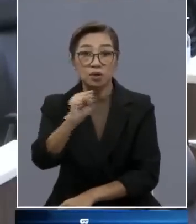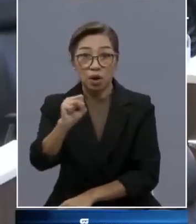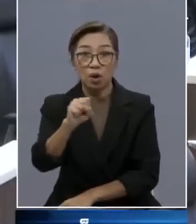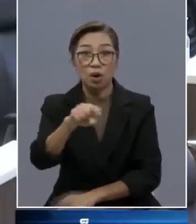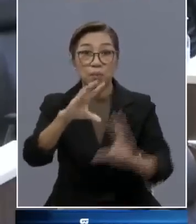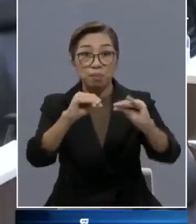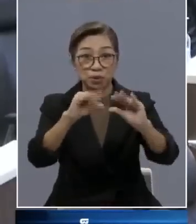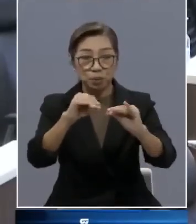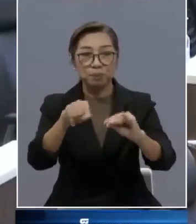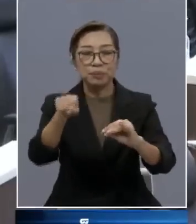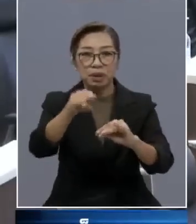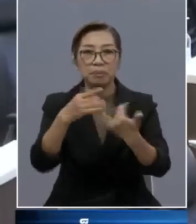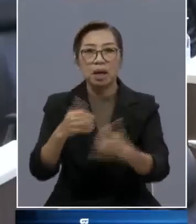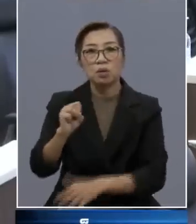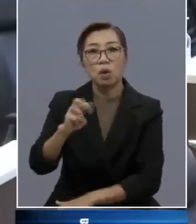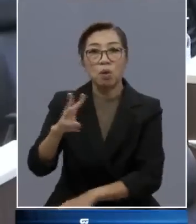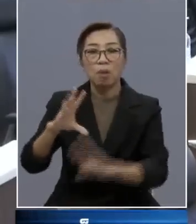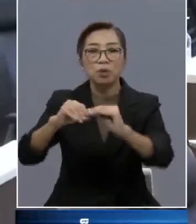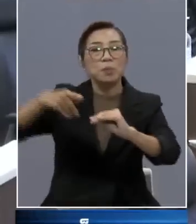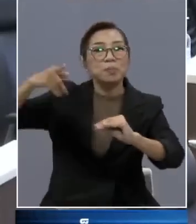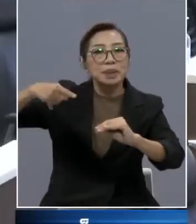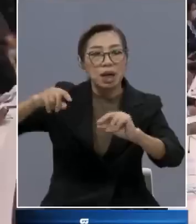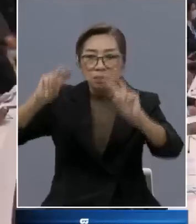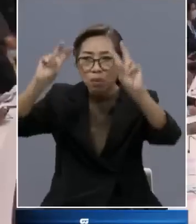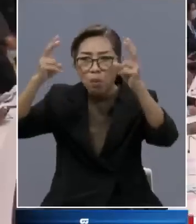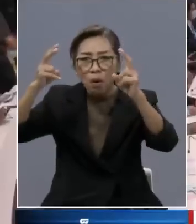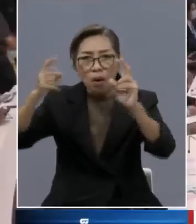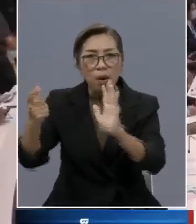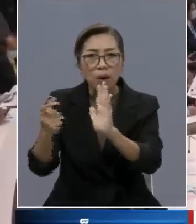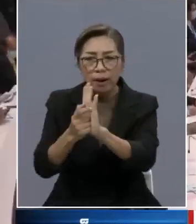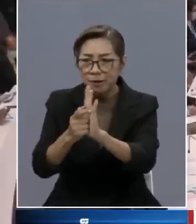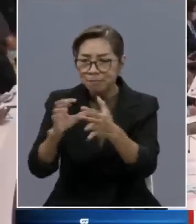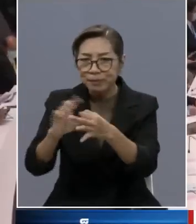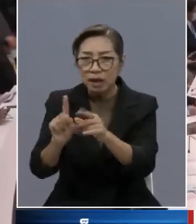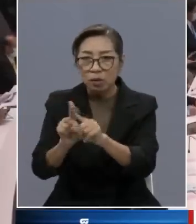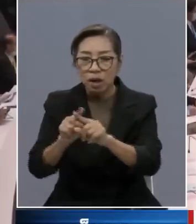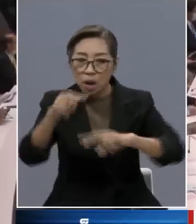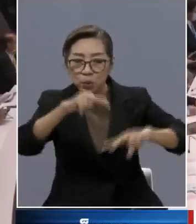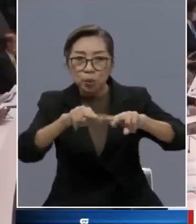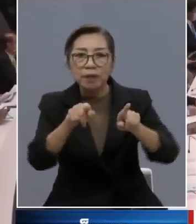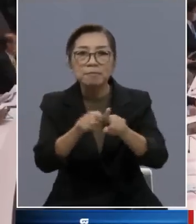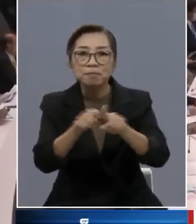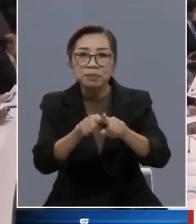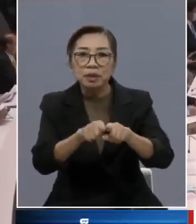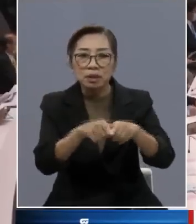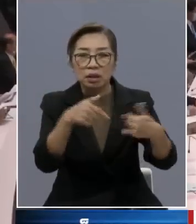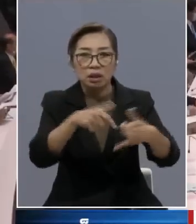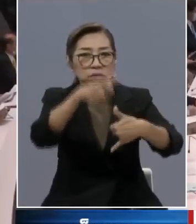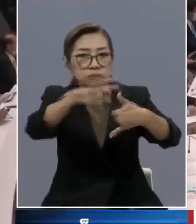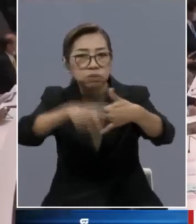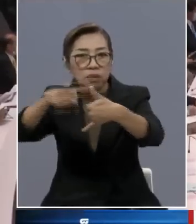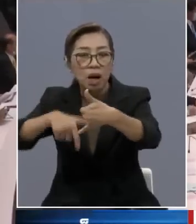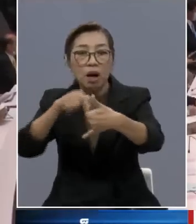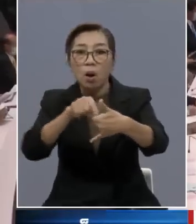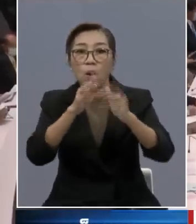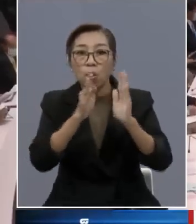ว.เป็นการเปิดประชุมในวาระที่เกี่ยวข้องกับการตรวจสอบประวัติความประพฤติและพฤติกรรมทางจริยธรรมของบุ